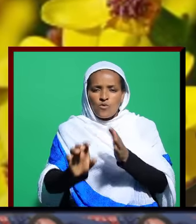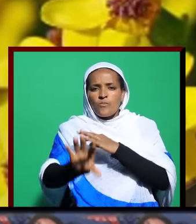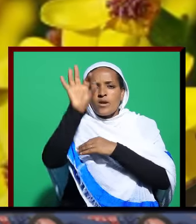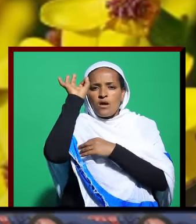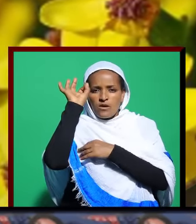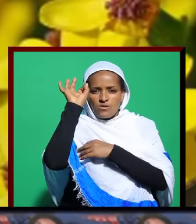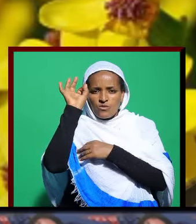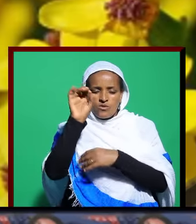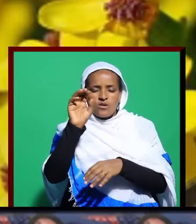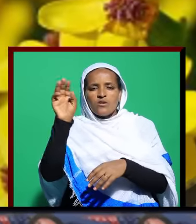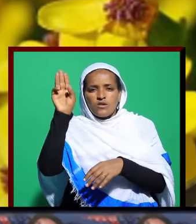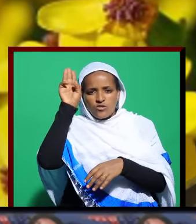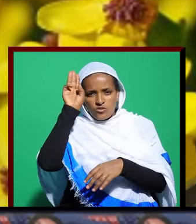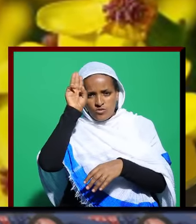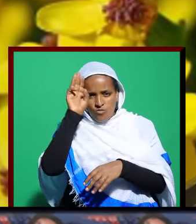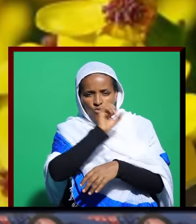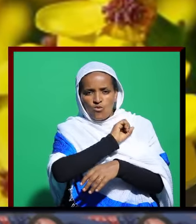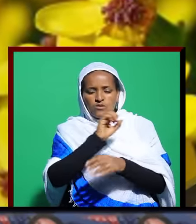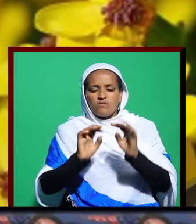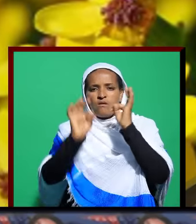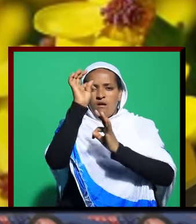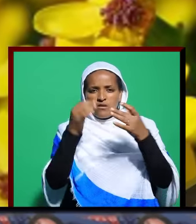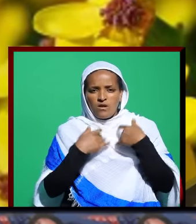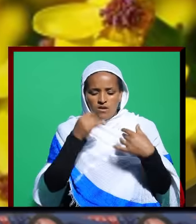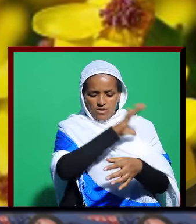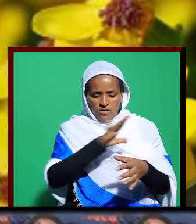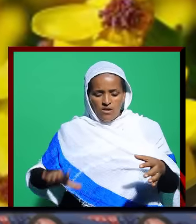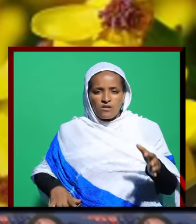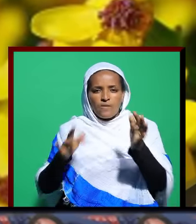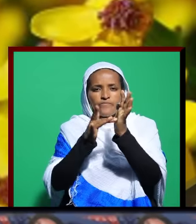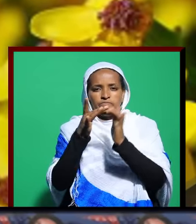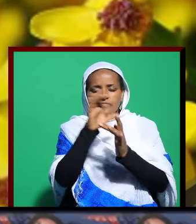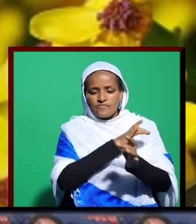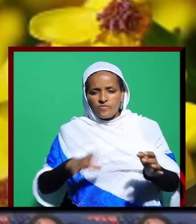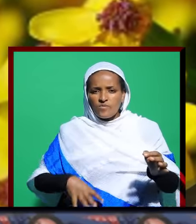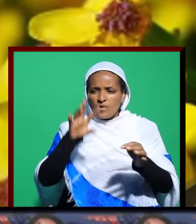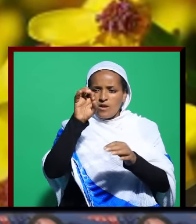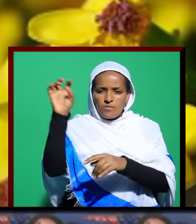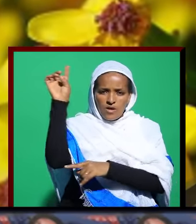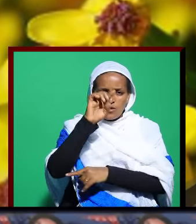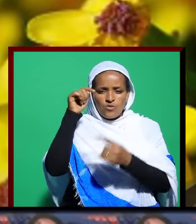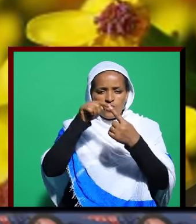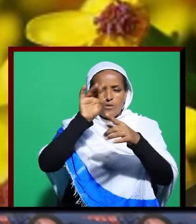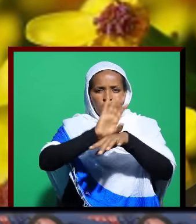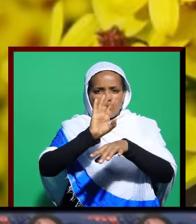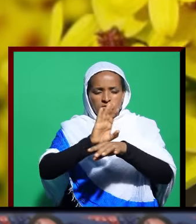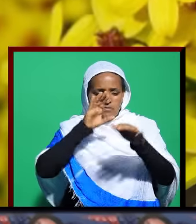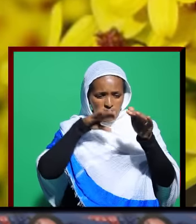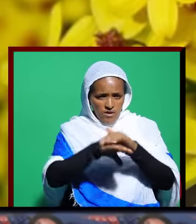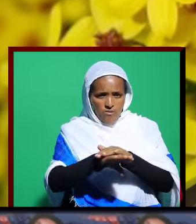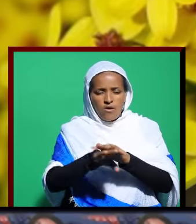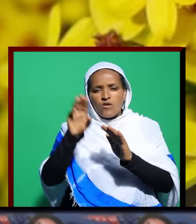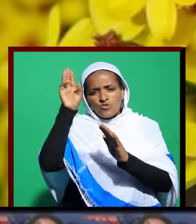የምናገኘው የስምዖን ታሪክ ጌታችን መድኃኒታችን ኢየሱስ ክርስቶስ በአርባ ቀኑ ወደ ቤተ መቅደስ